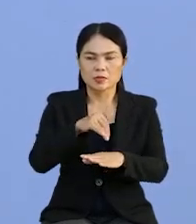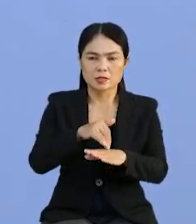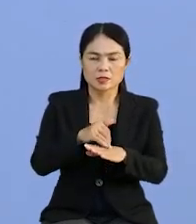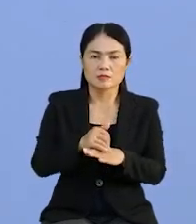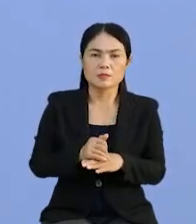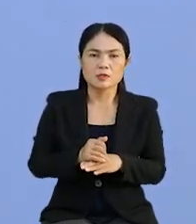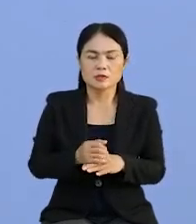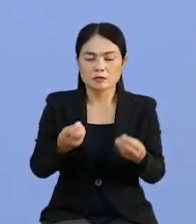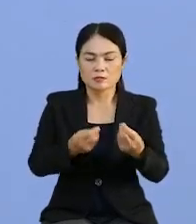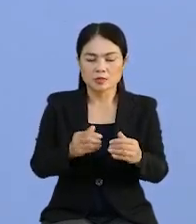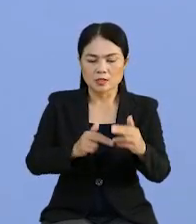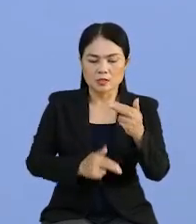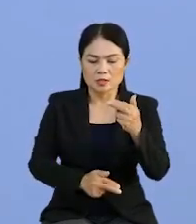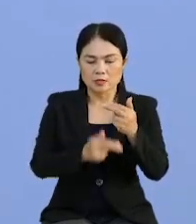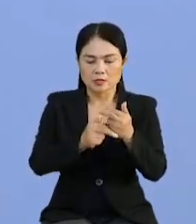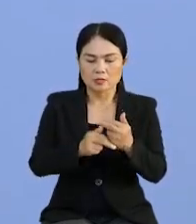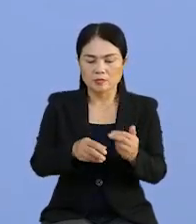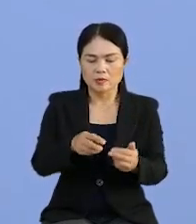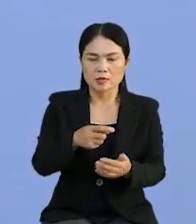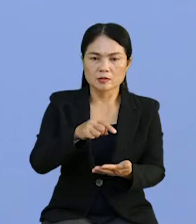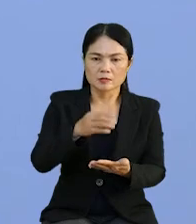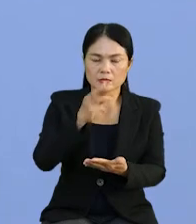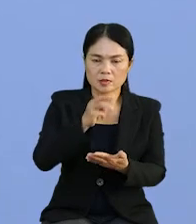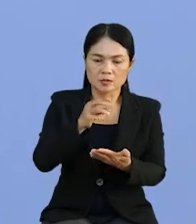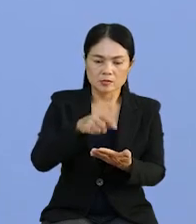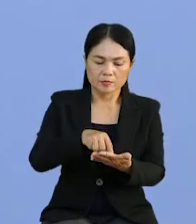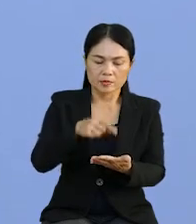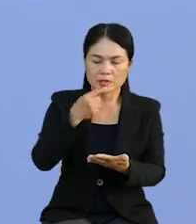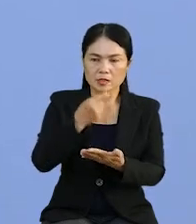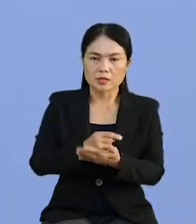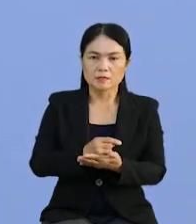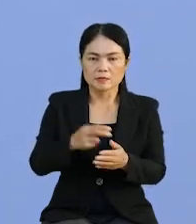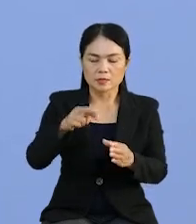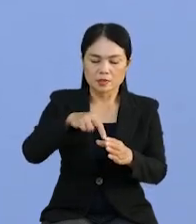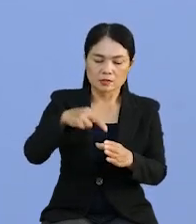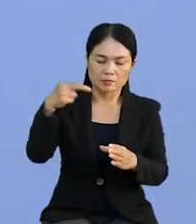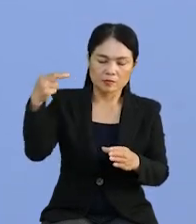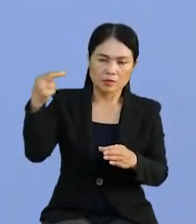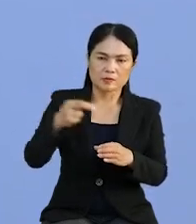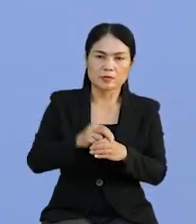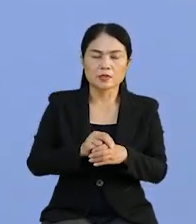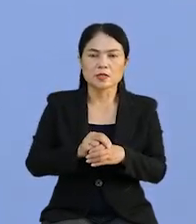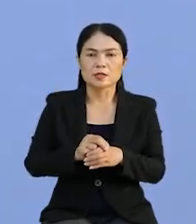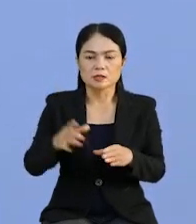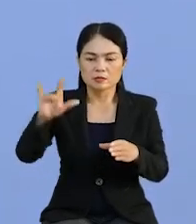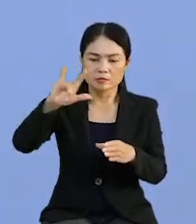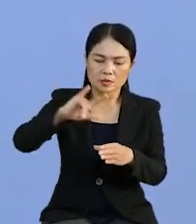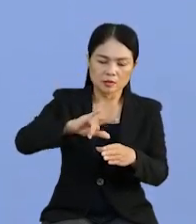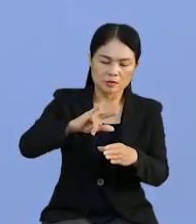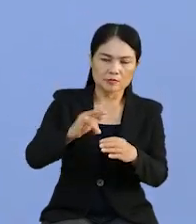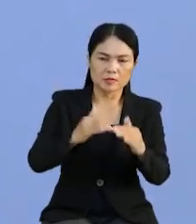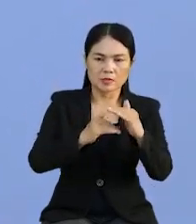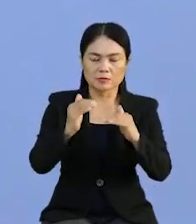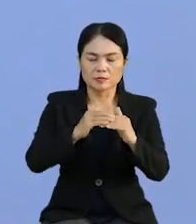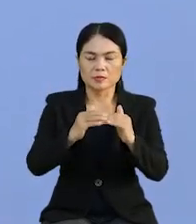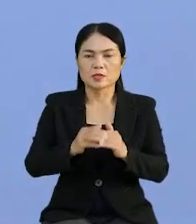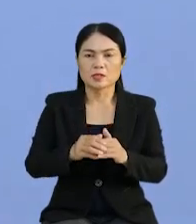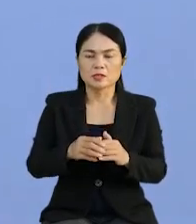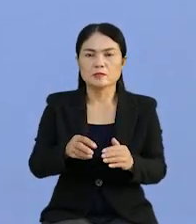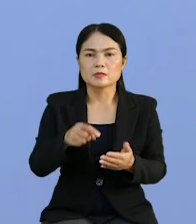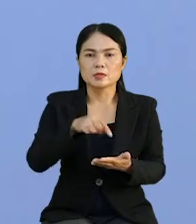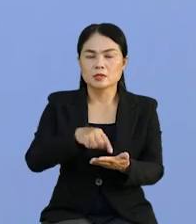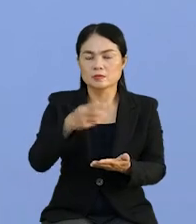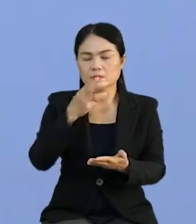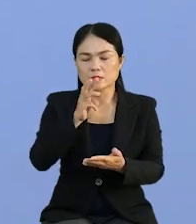ใดได้เชี่ยตมโรตึกไพรในขนมสระตัวอุสมันขนมสระตัวเปรงกาดหนึ่งขนมสระตัวตึกไพร